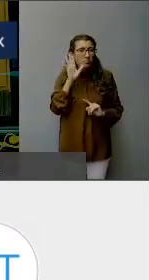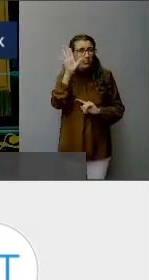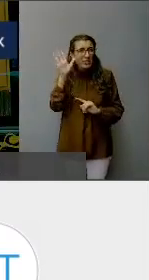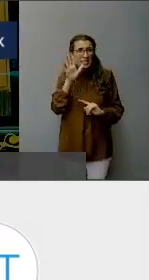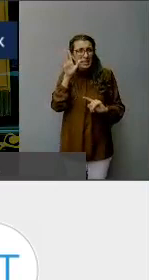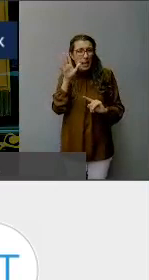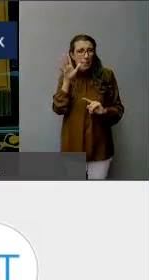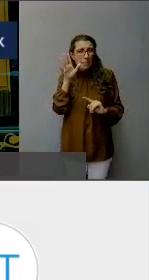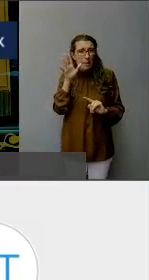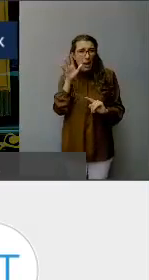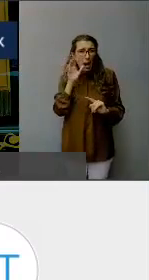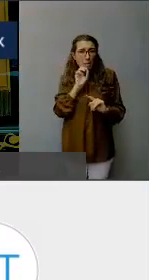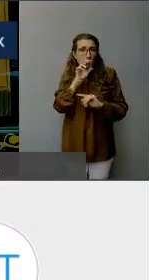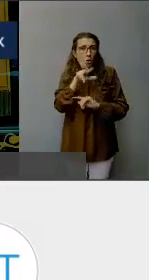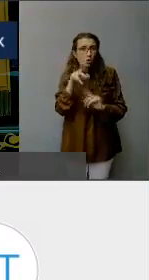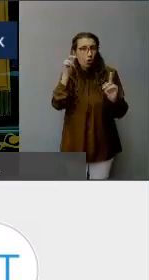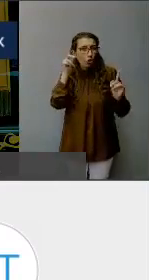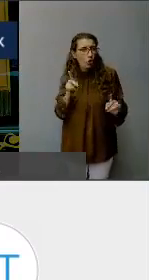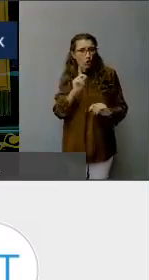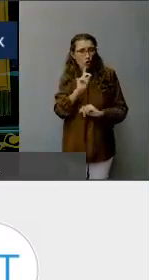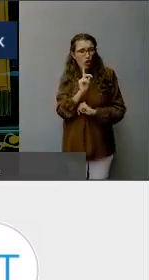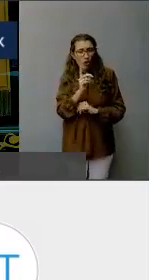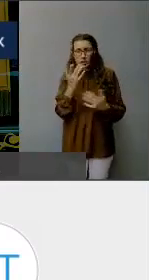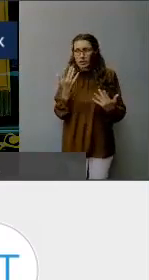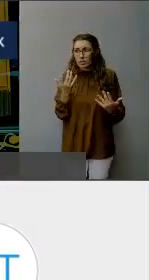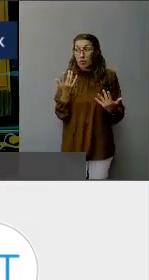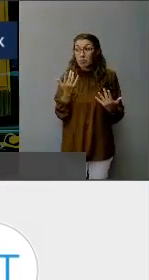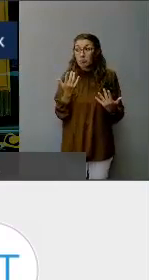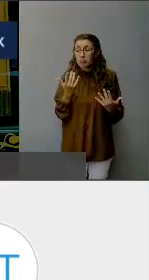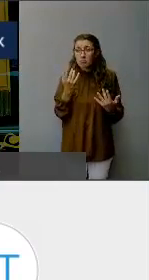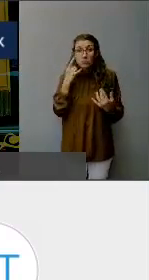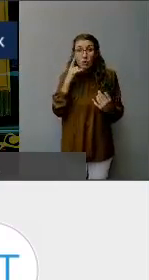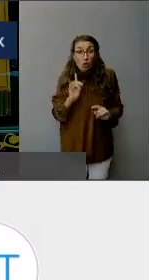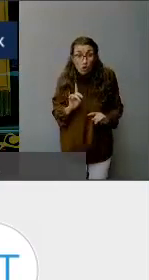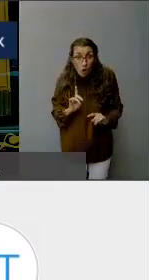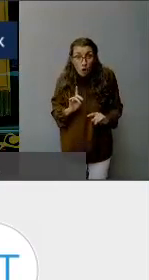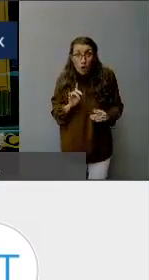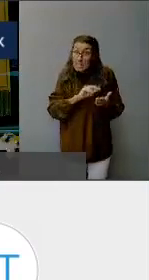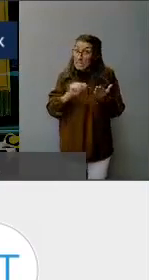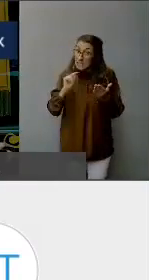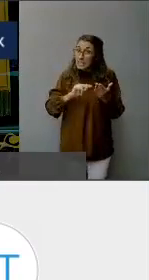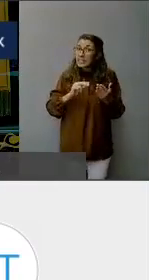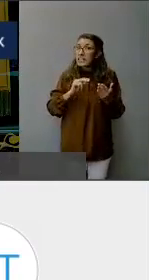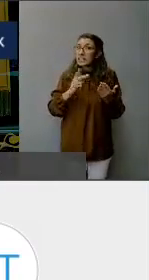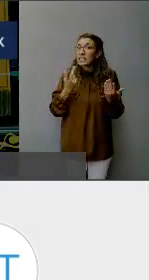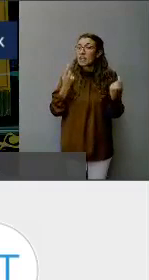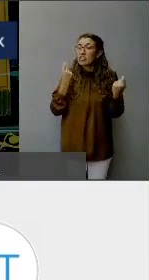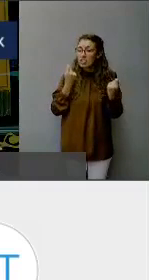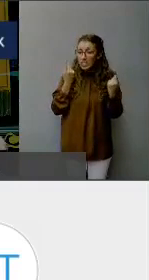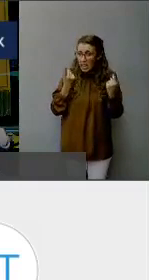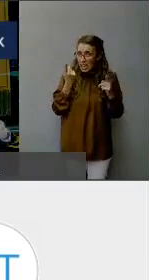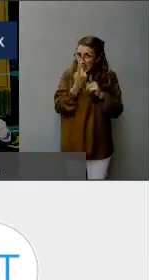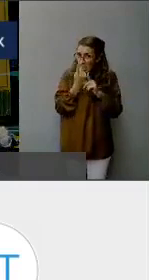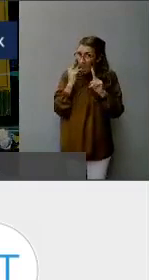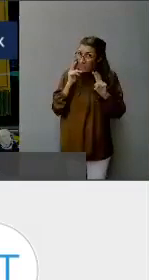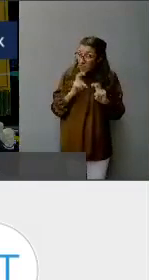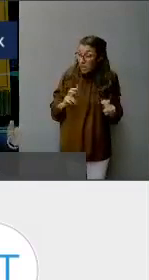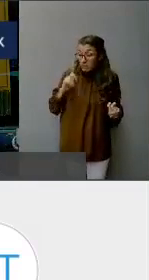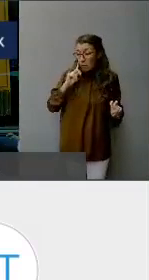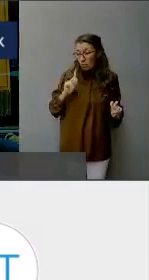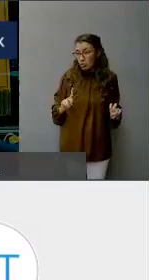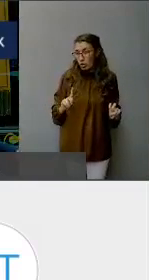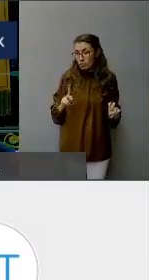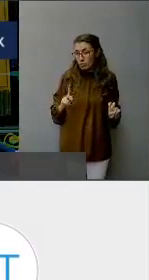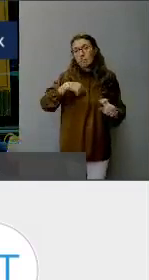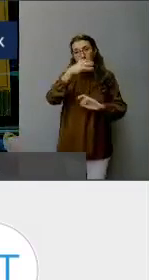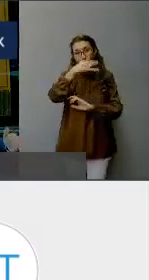questione non credo non so neanche se è compito la segreteria generale consigliera lodi comunque mentre illustriamo mi